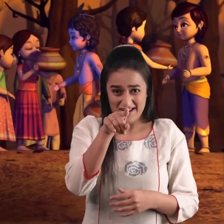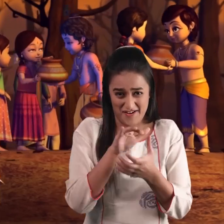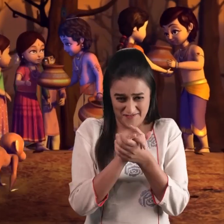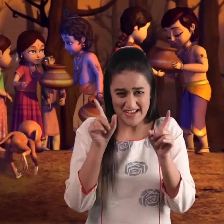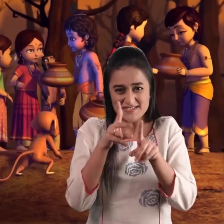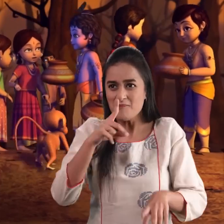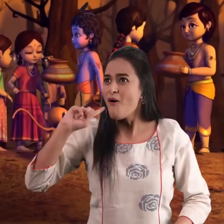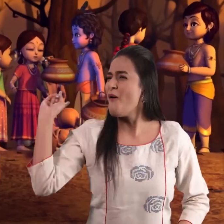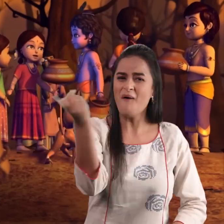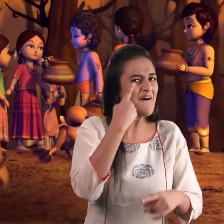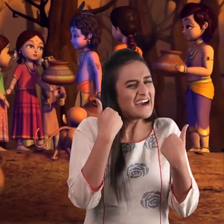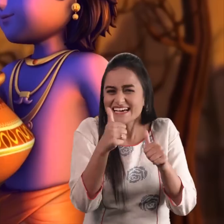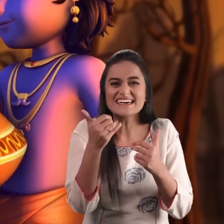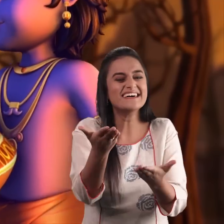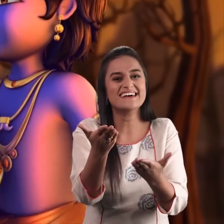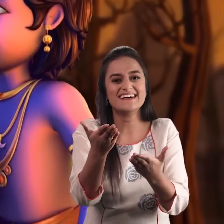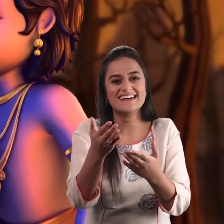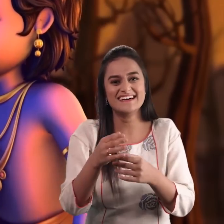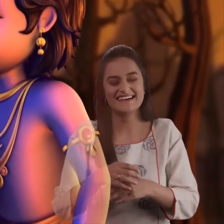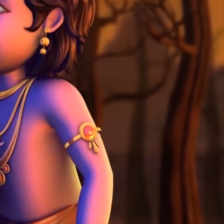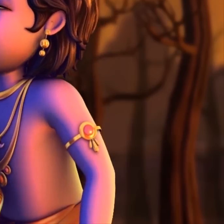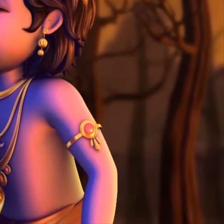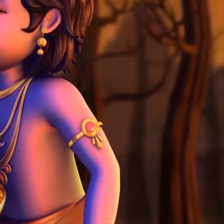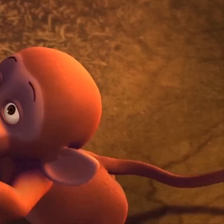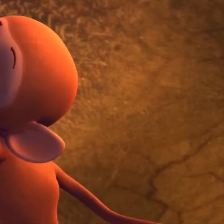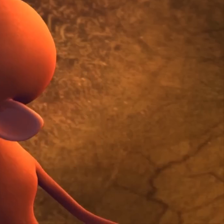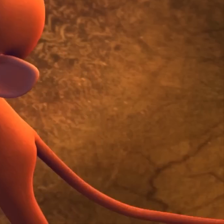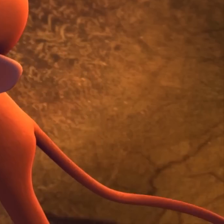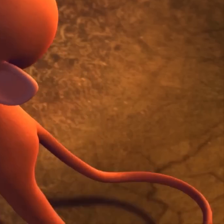जैसा मित्र मिलना तो असंभव है कृष्णा।